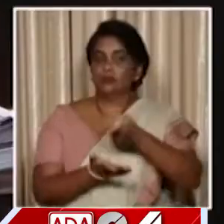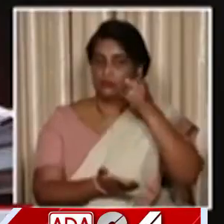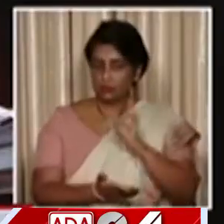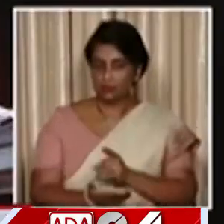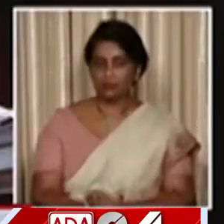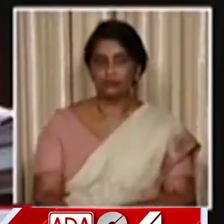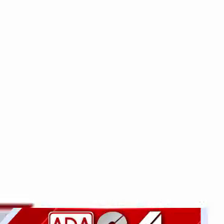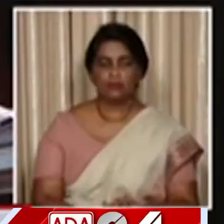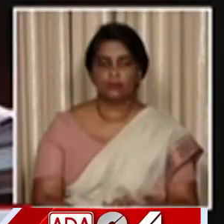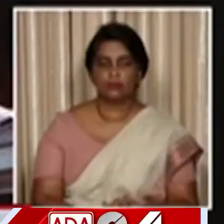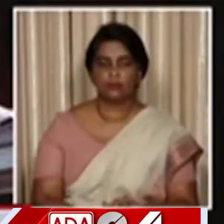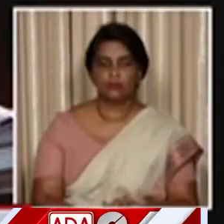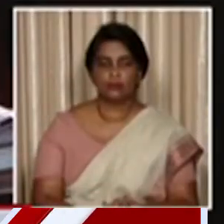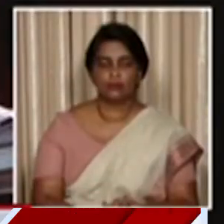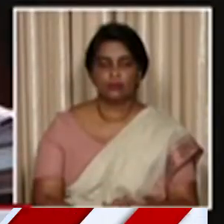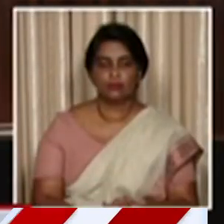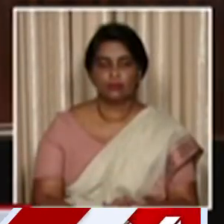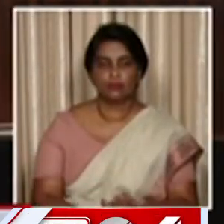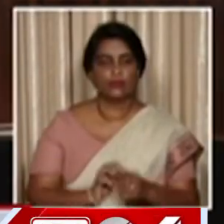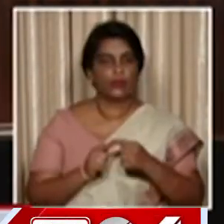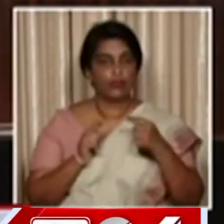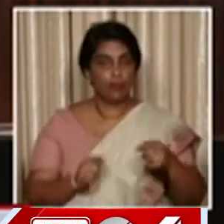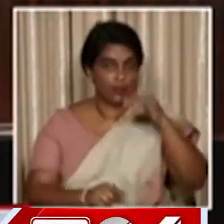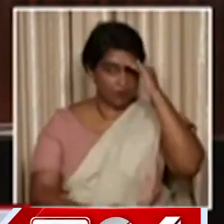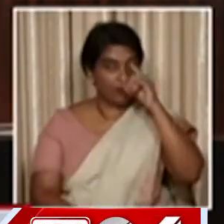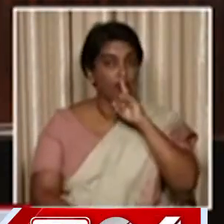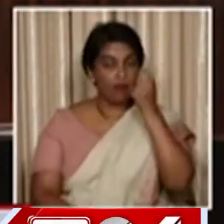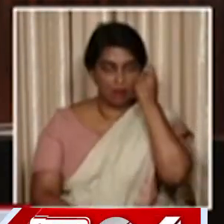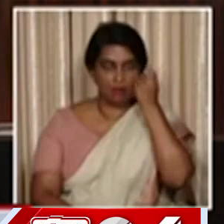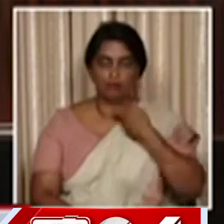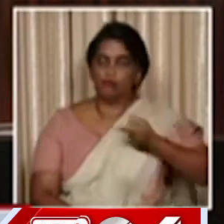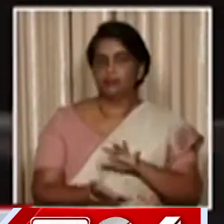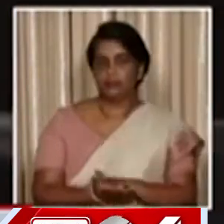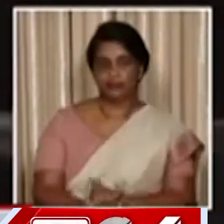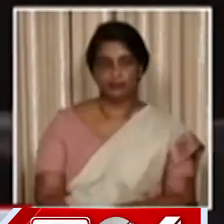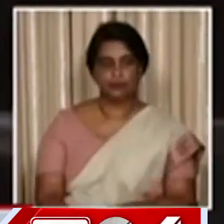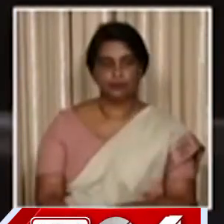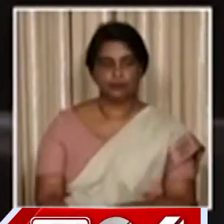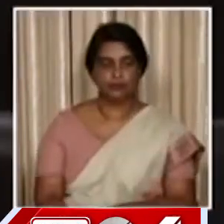සිටින සභාවේකගේද නායකතුමා විසින් ඉදිරිපත් කරන ලැබුණු යෝජනාව මම විස්තර කරමු